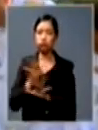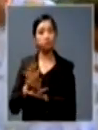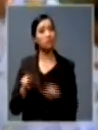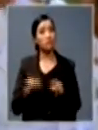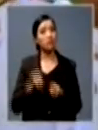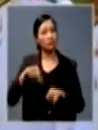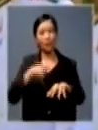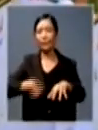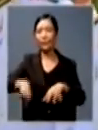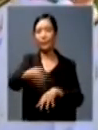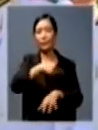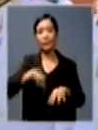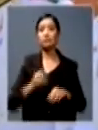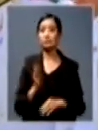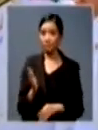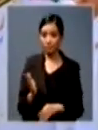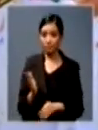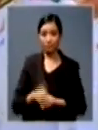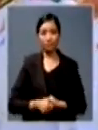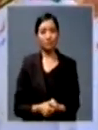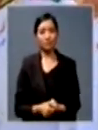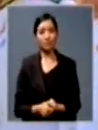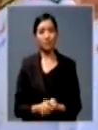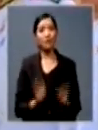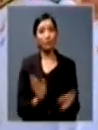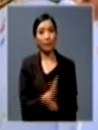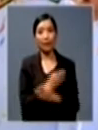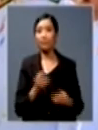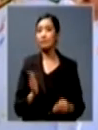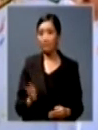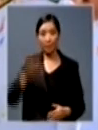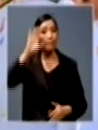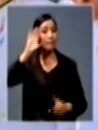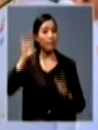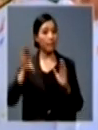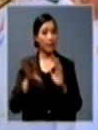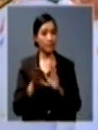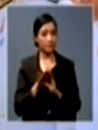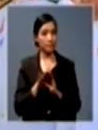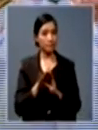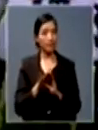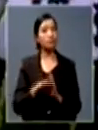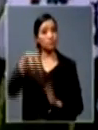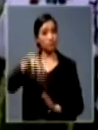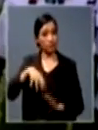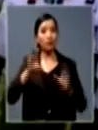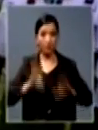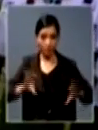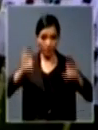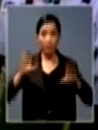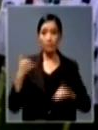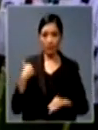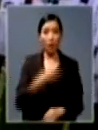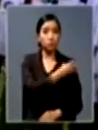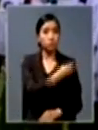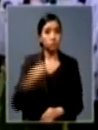มดเลยนะฮะนี่แหละครับท่านผู้ชมครับภาพนี้เรียกว่าความจริงนอกจากทำเนียบรัฐบาลนะครับสถานทูต